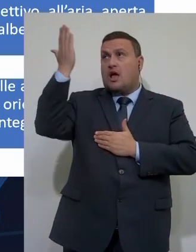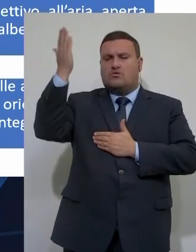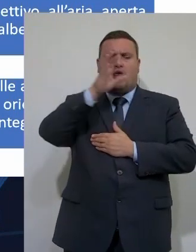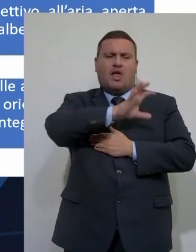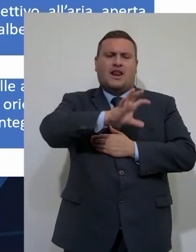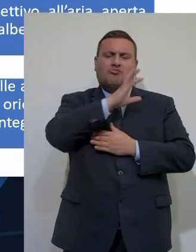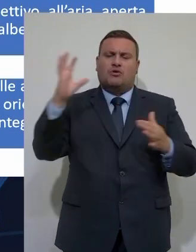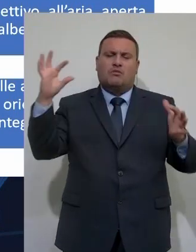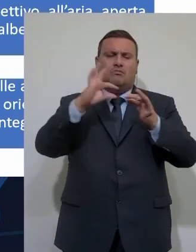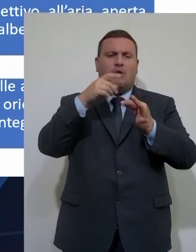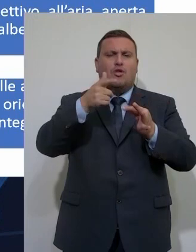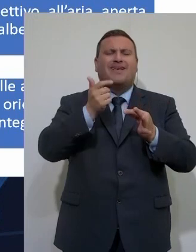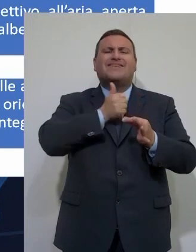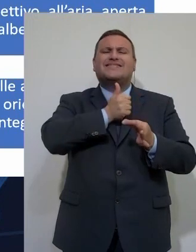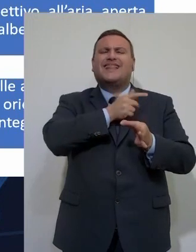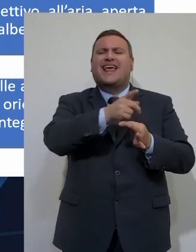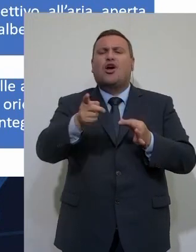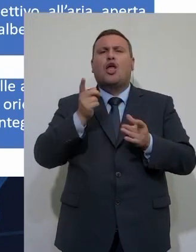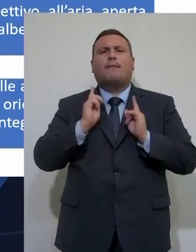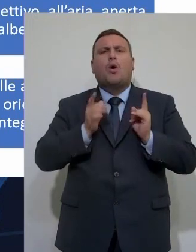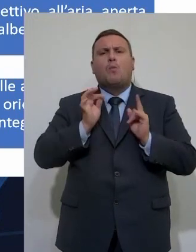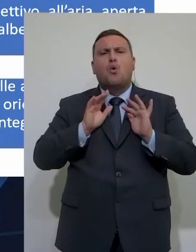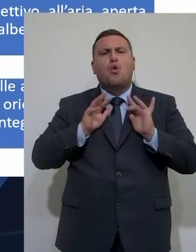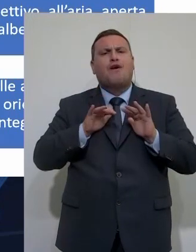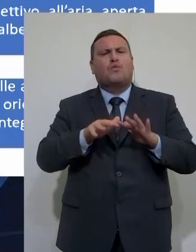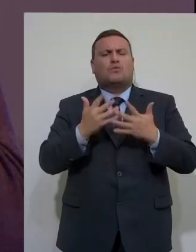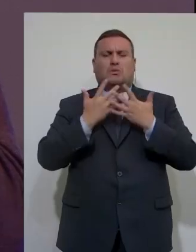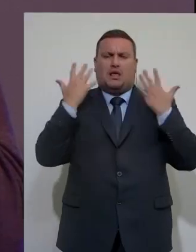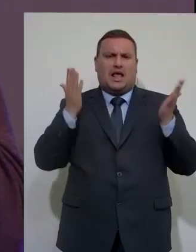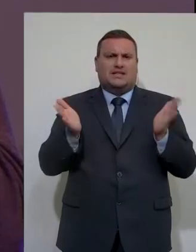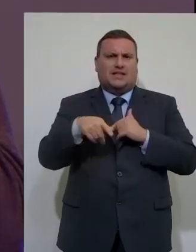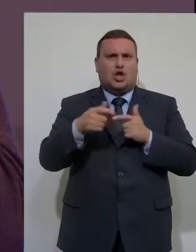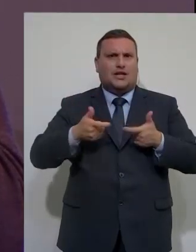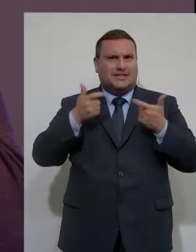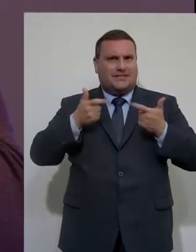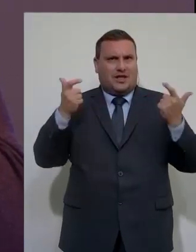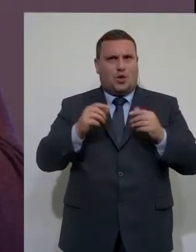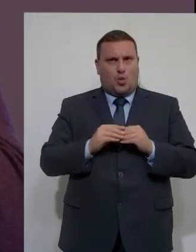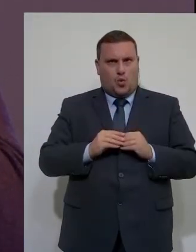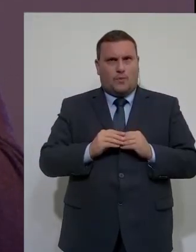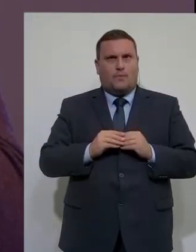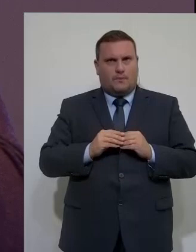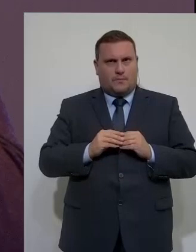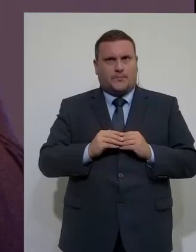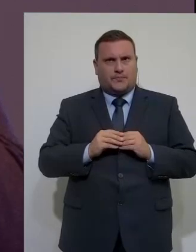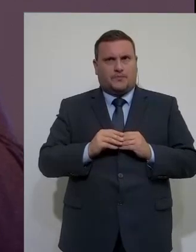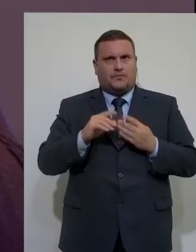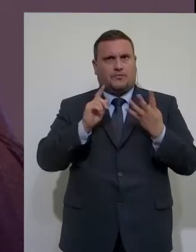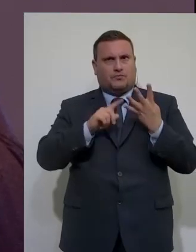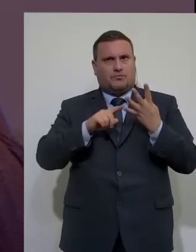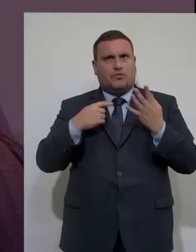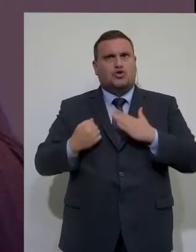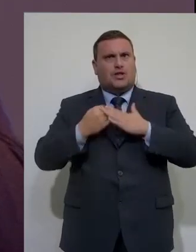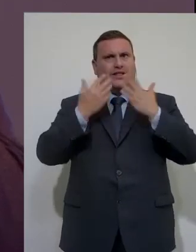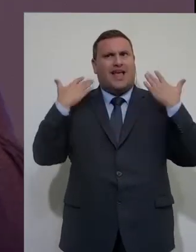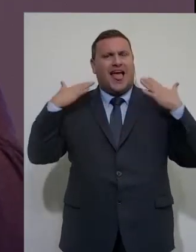perché le politiche singole possono influenzare lo sviluppo del settore. Per noi è molto importante il tema della sostenibilità ambientale, del paesaggio